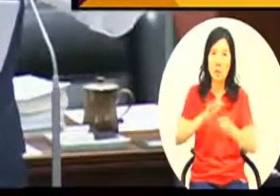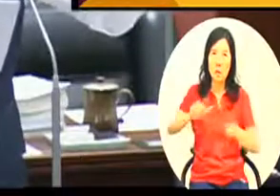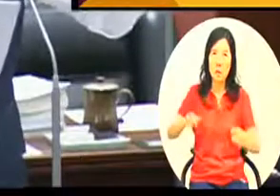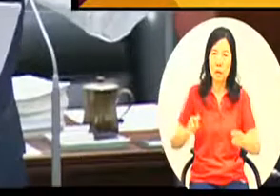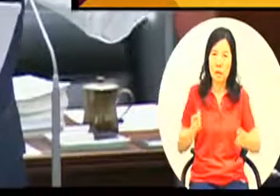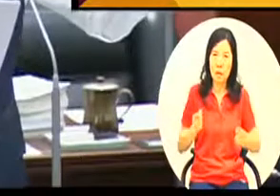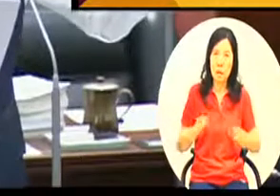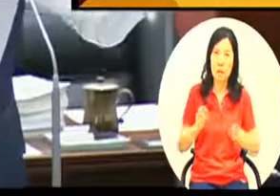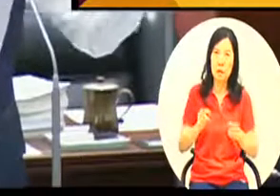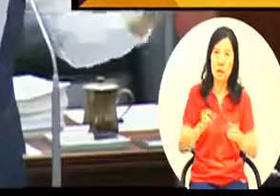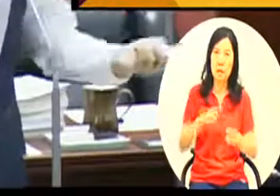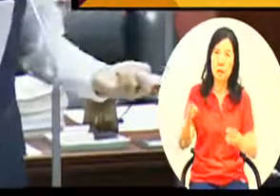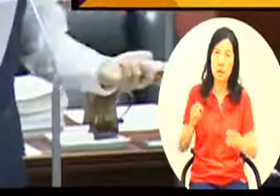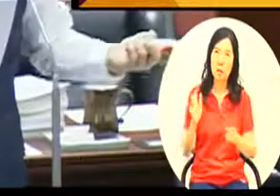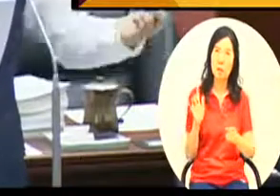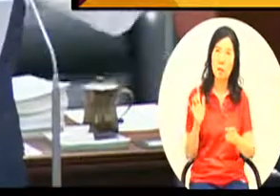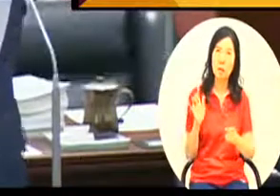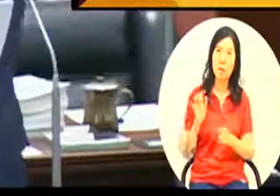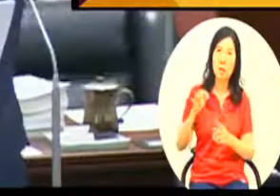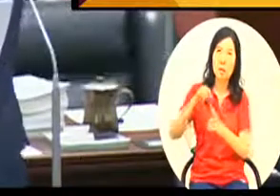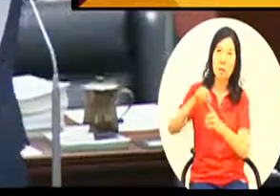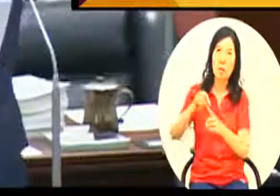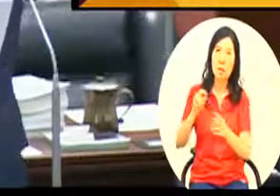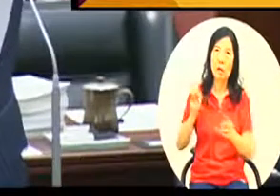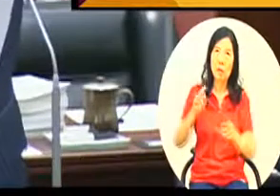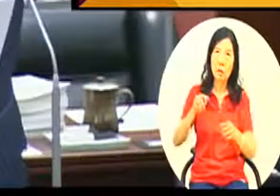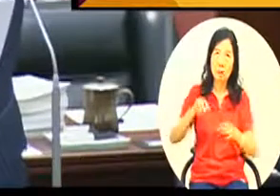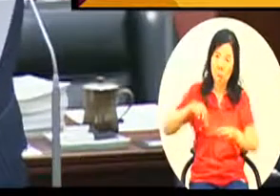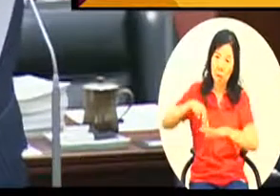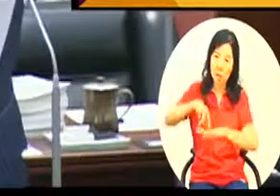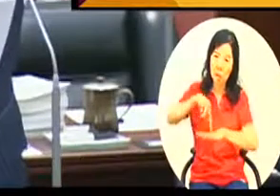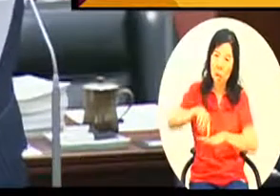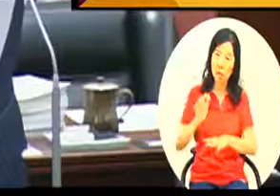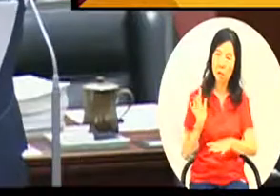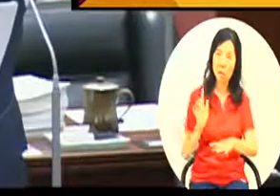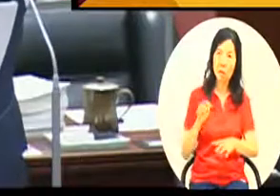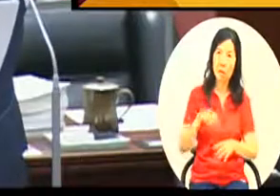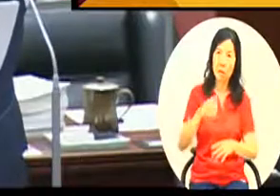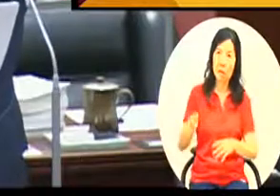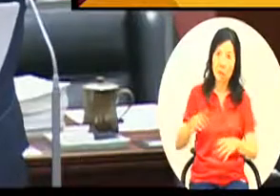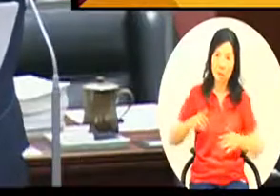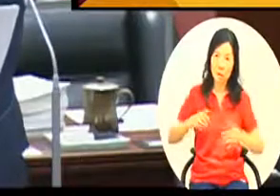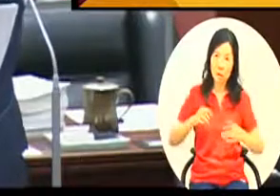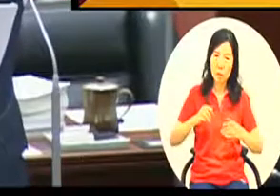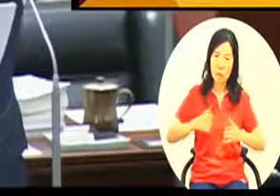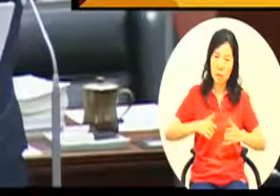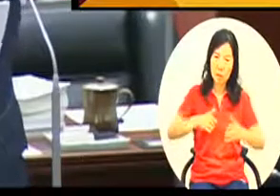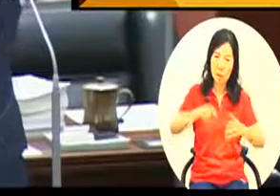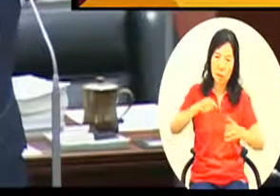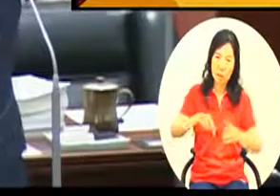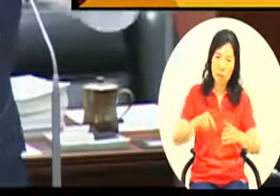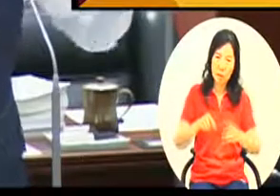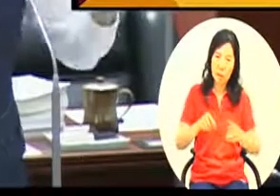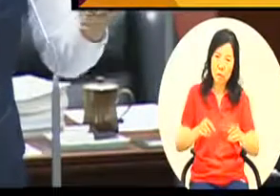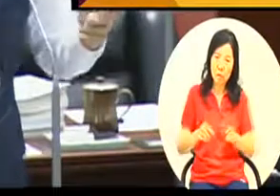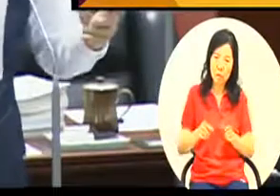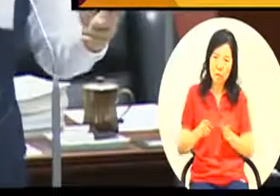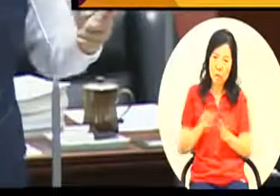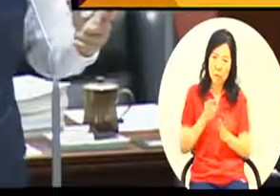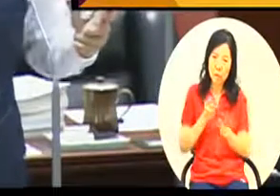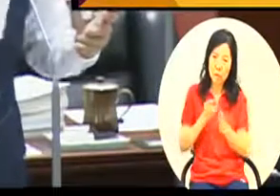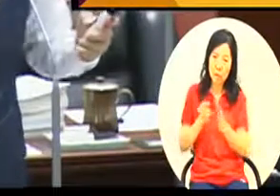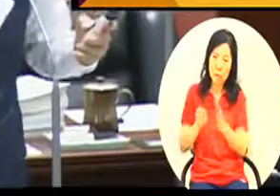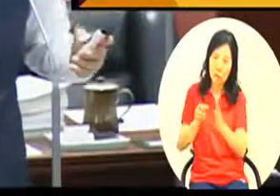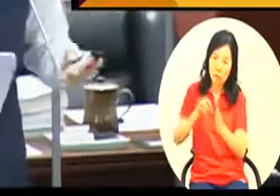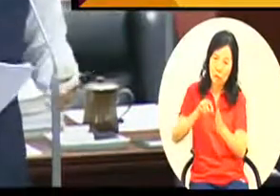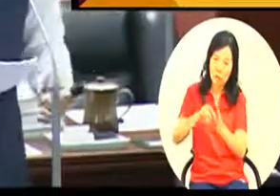公车，请问他要在哪里等？在人行道上面等，还是在马路上面那个公车停靠处那